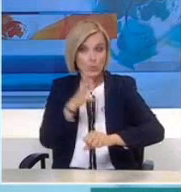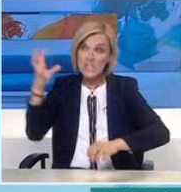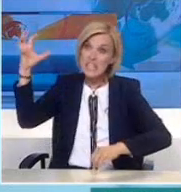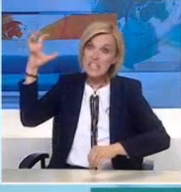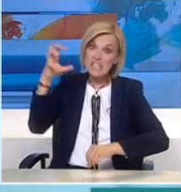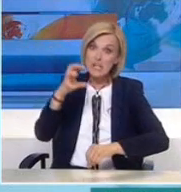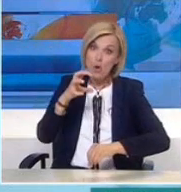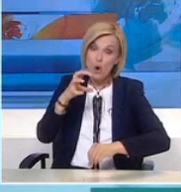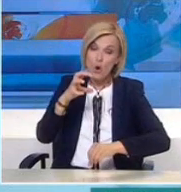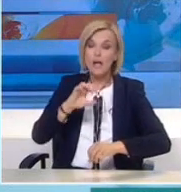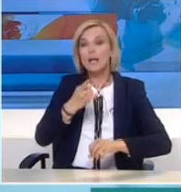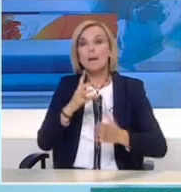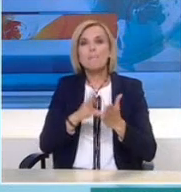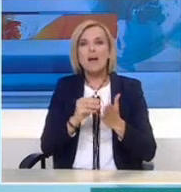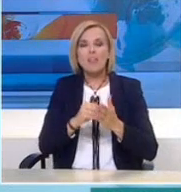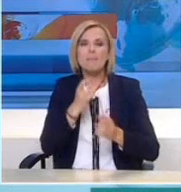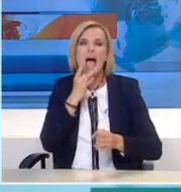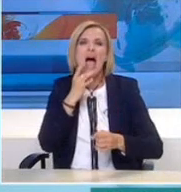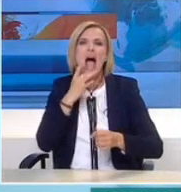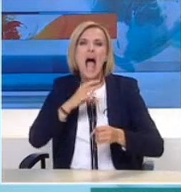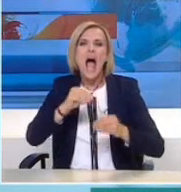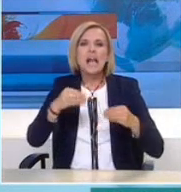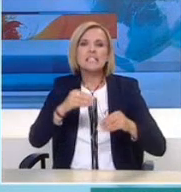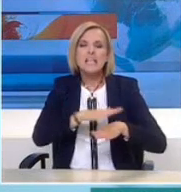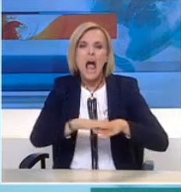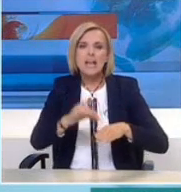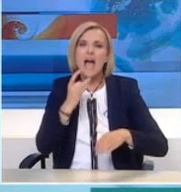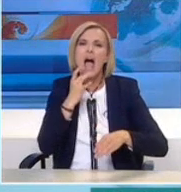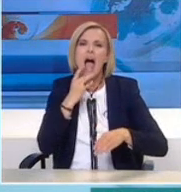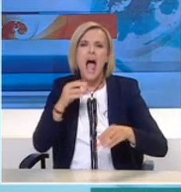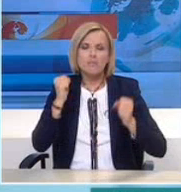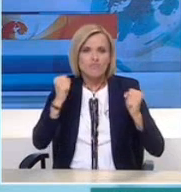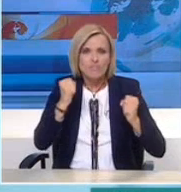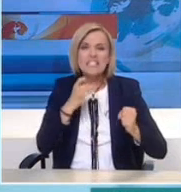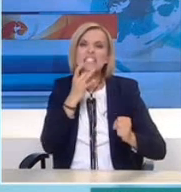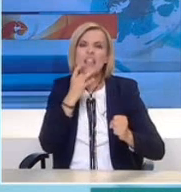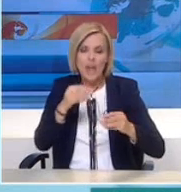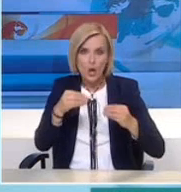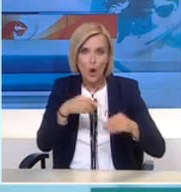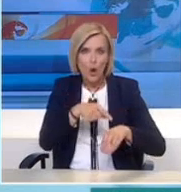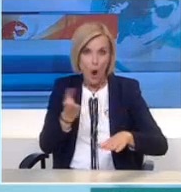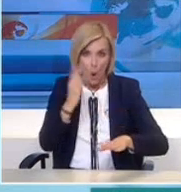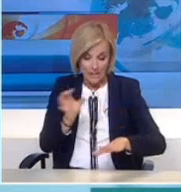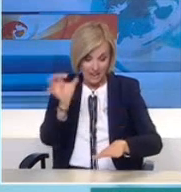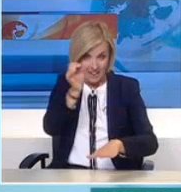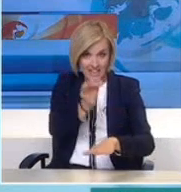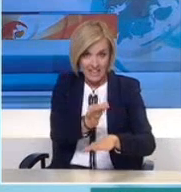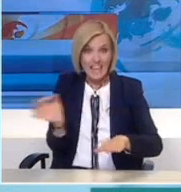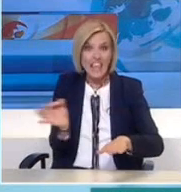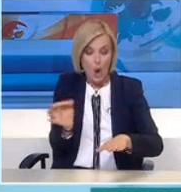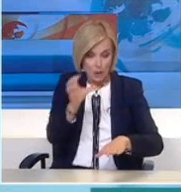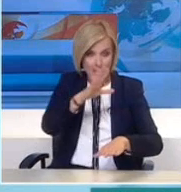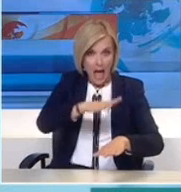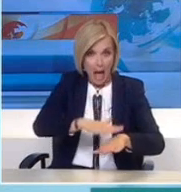το ατσάλι, ο νέος κοροναϊός. Εντός 18 ώρων χάνει τη δύναμή του σε ένα